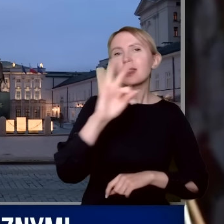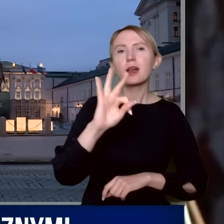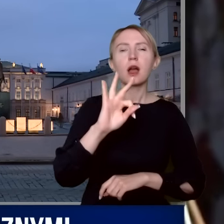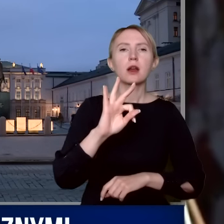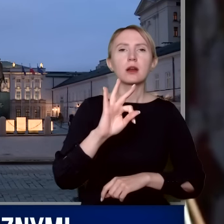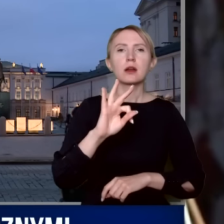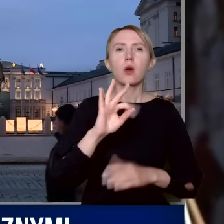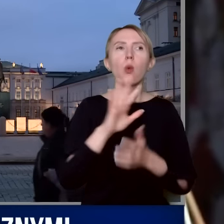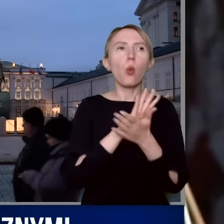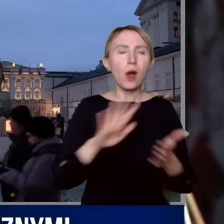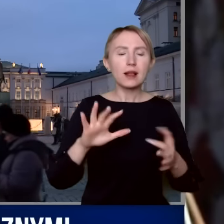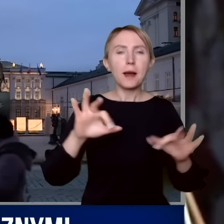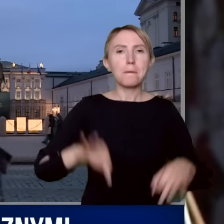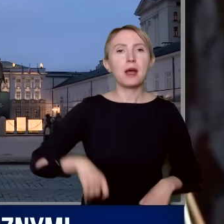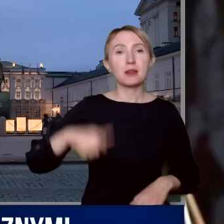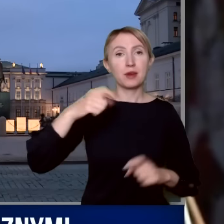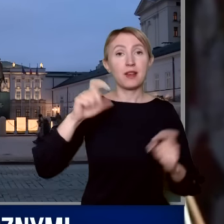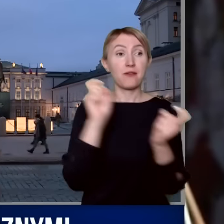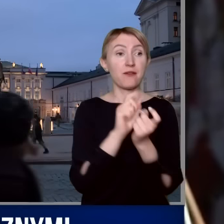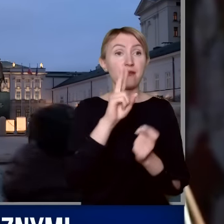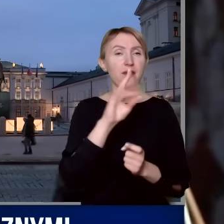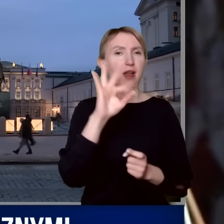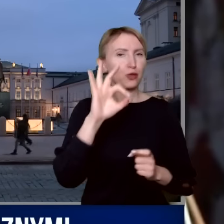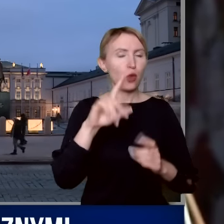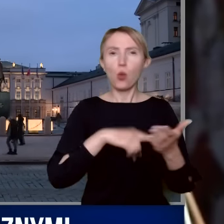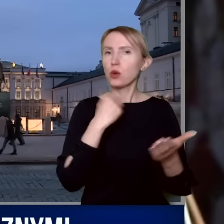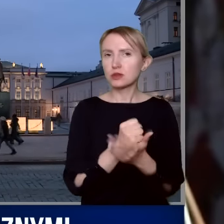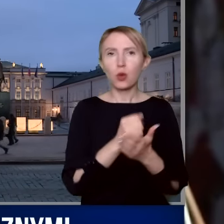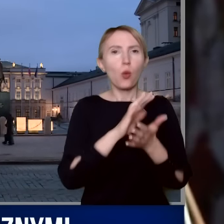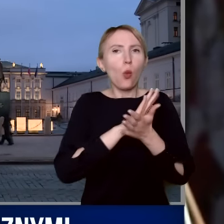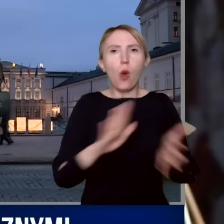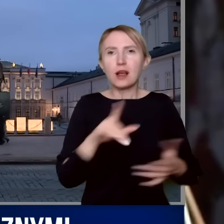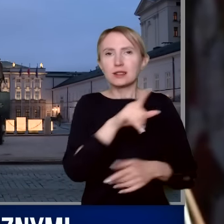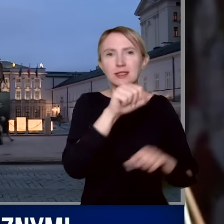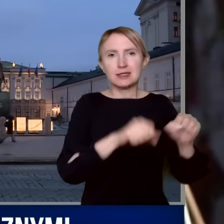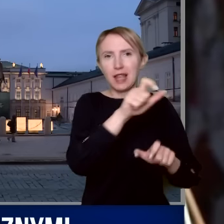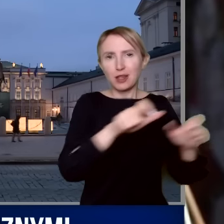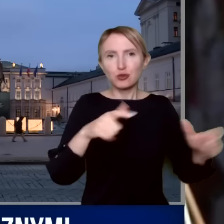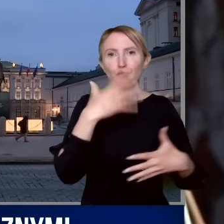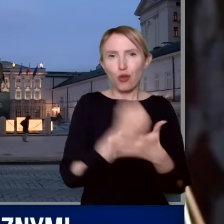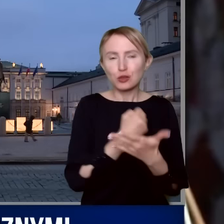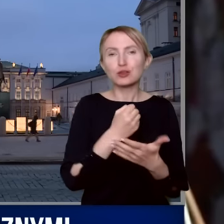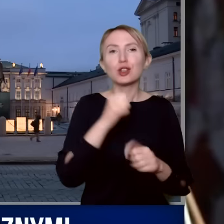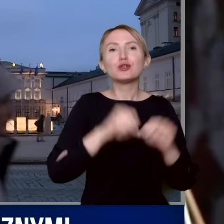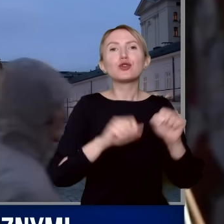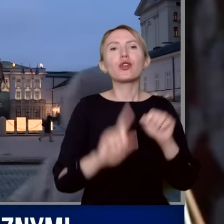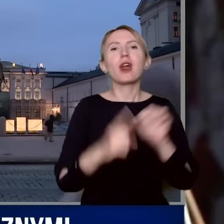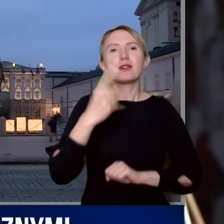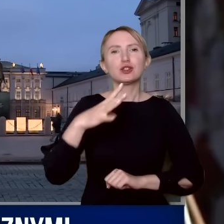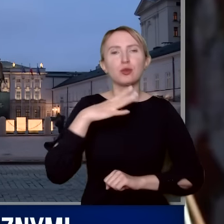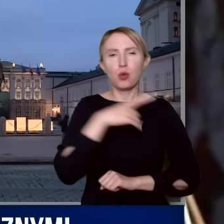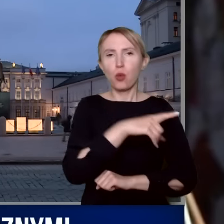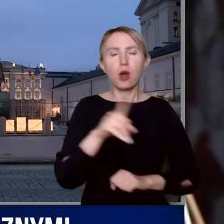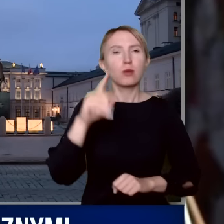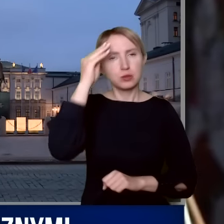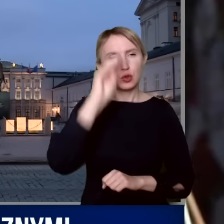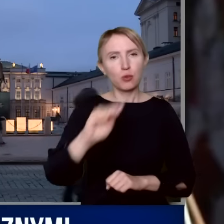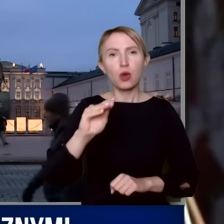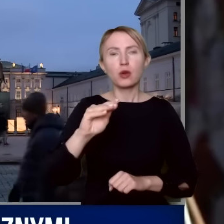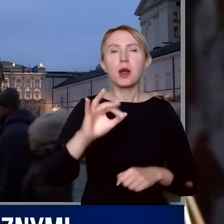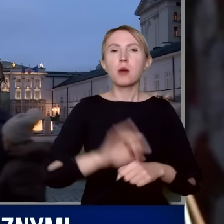łaski, bo pan prezydent wetując te ustawy zastosował akt łaski wobec tych sędziów tam w tym Sądzie Najwyższym wtedy przebywających, bo przypomnę, nasze